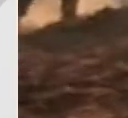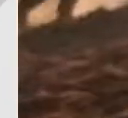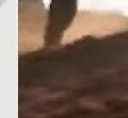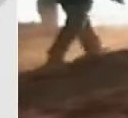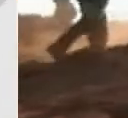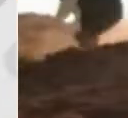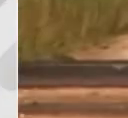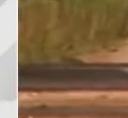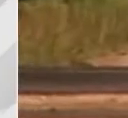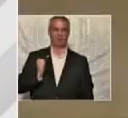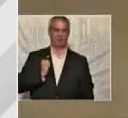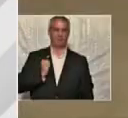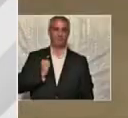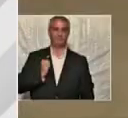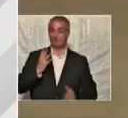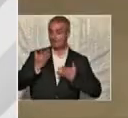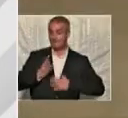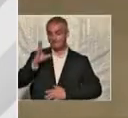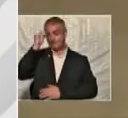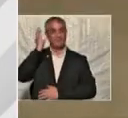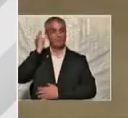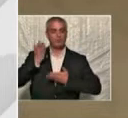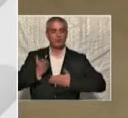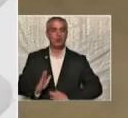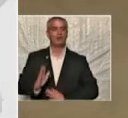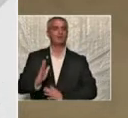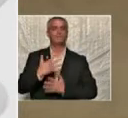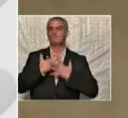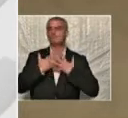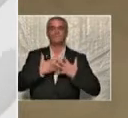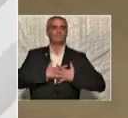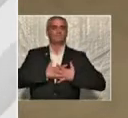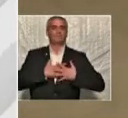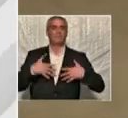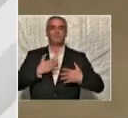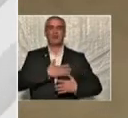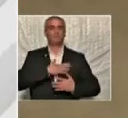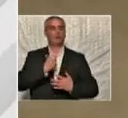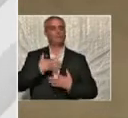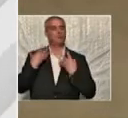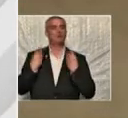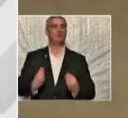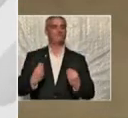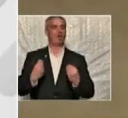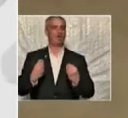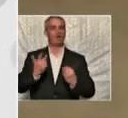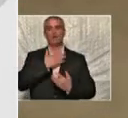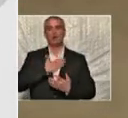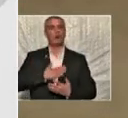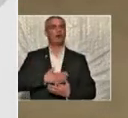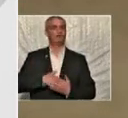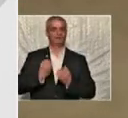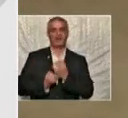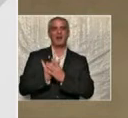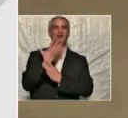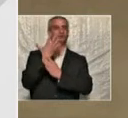של הרמטכ"ל הוא המוטיב של עקדת יצחק. בעיניו של הרמטכ"ל, החיילים והוריהם עולים